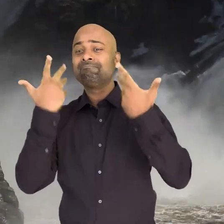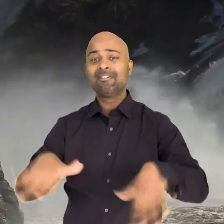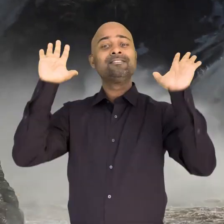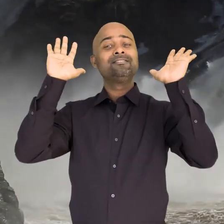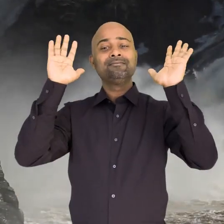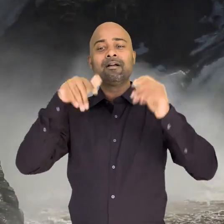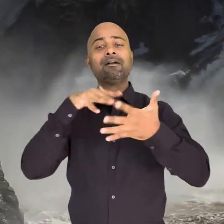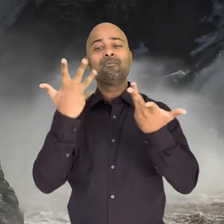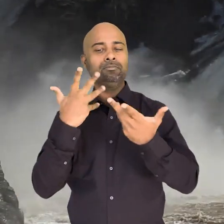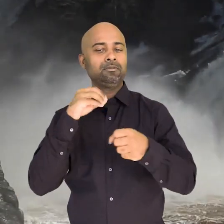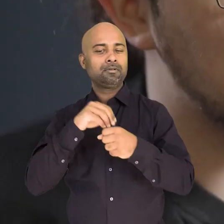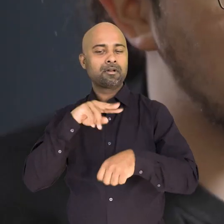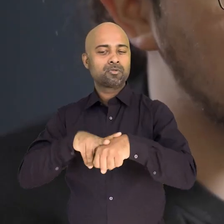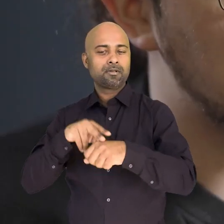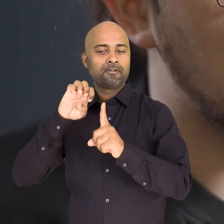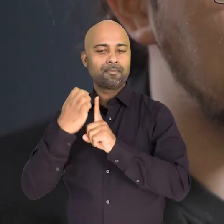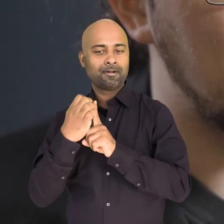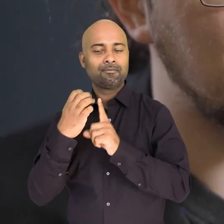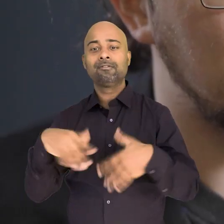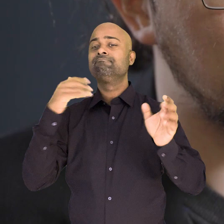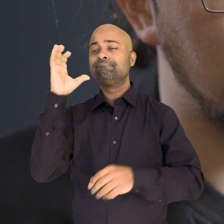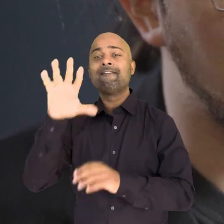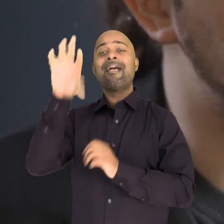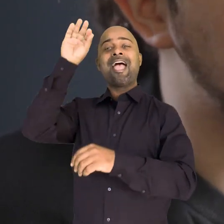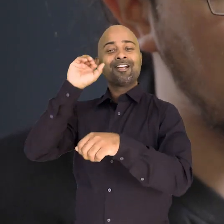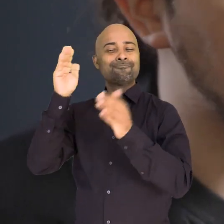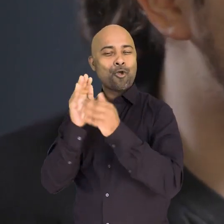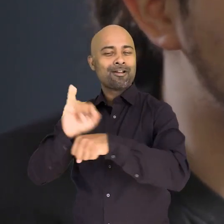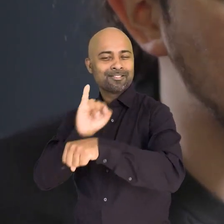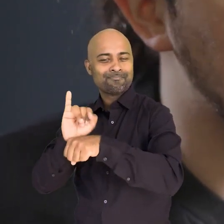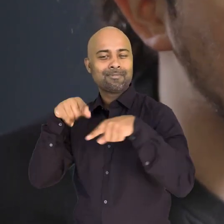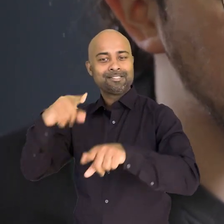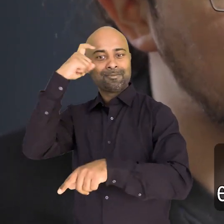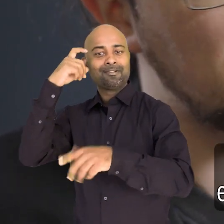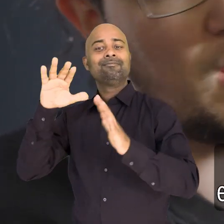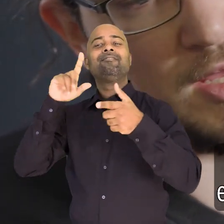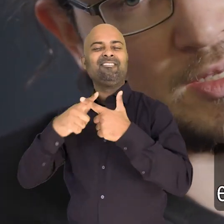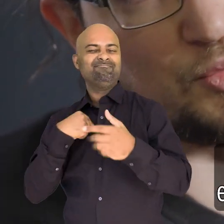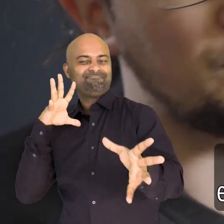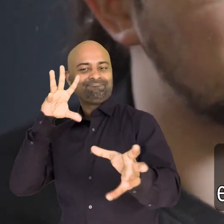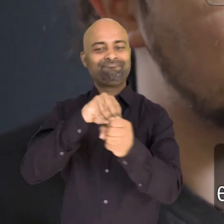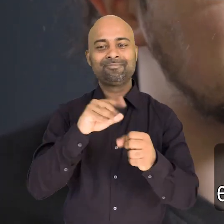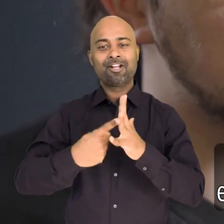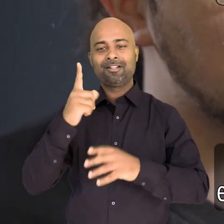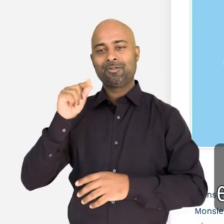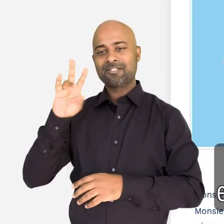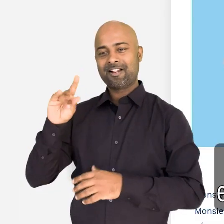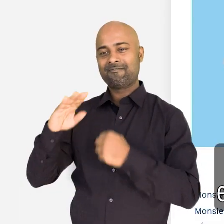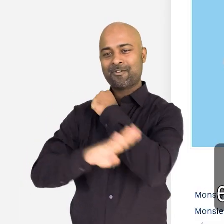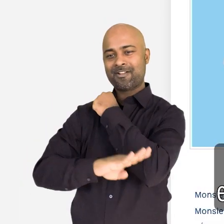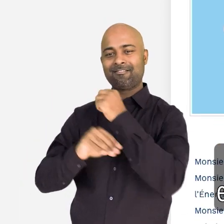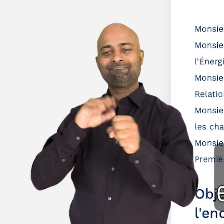étudié là-dedans. Puis après mes études en environnement naturel et aménagé, j'ai fait un petit stage durant l'été. Puis à l'automne 2017,